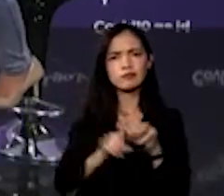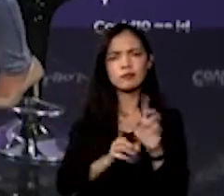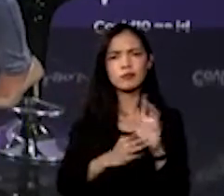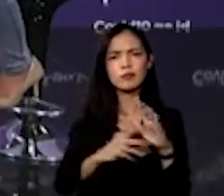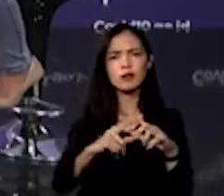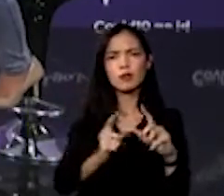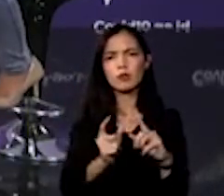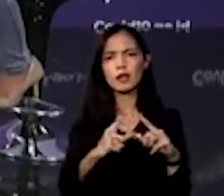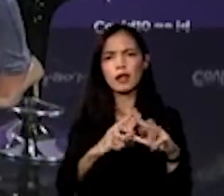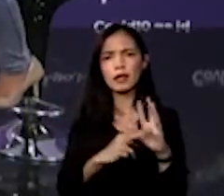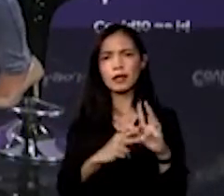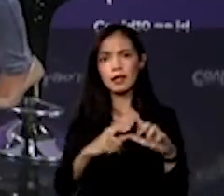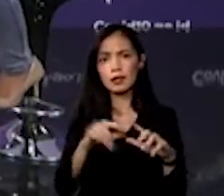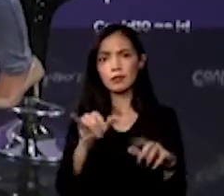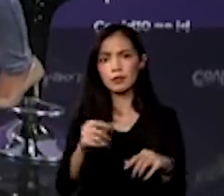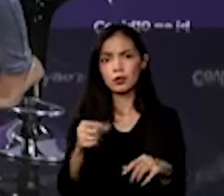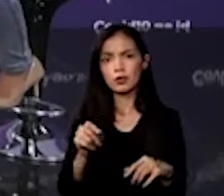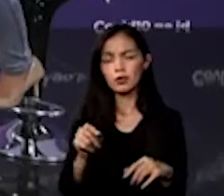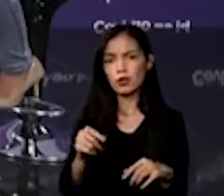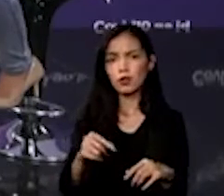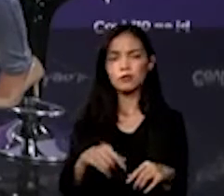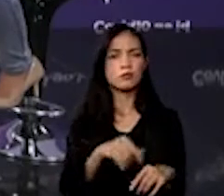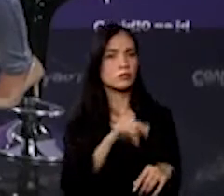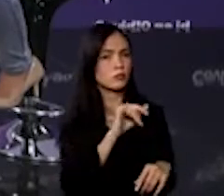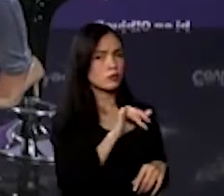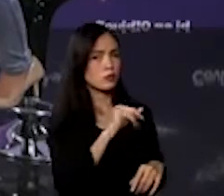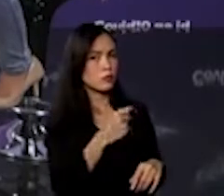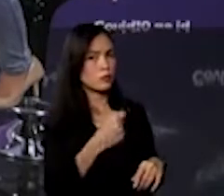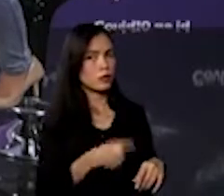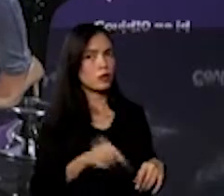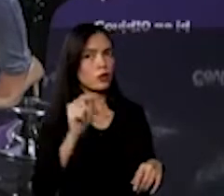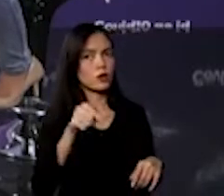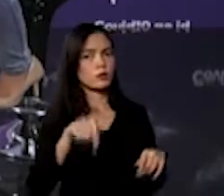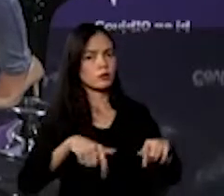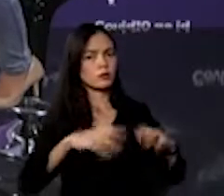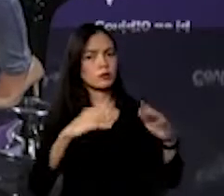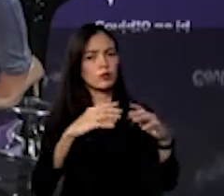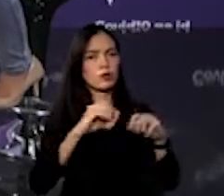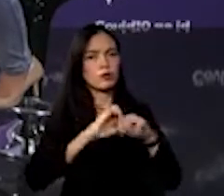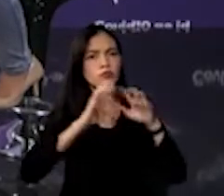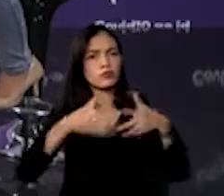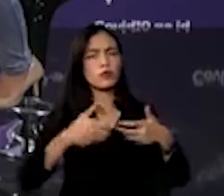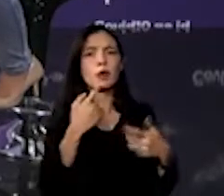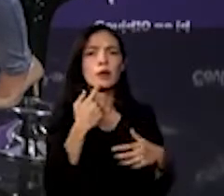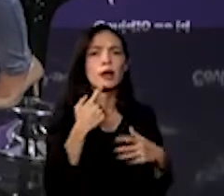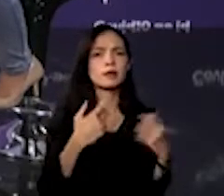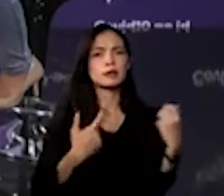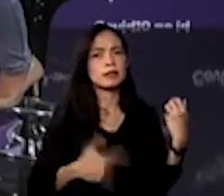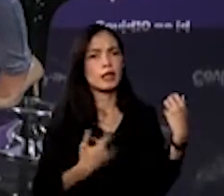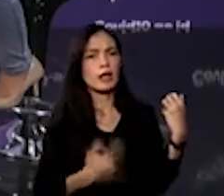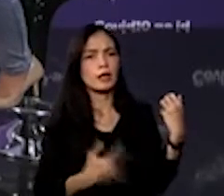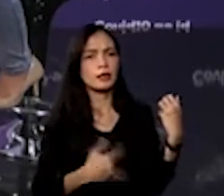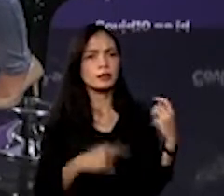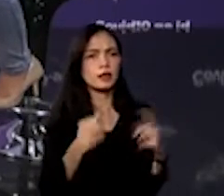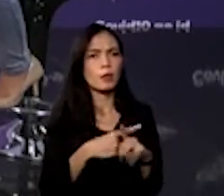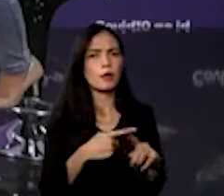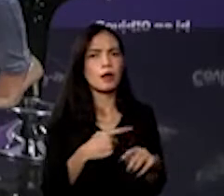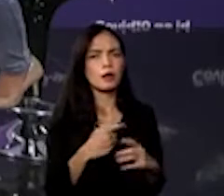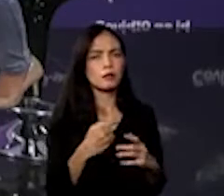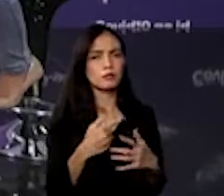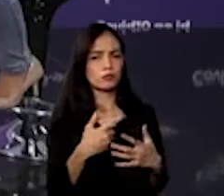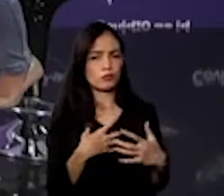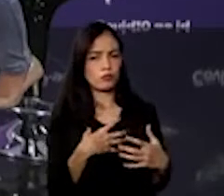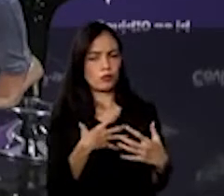betul oke ceritain dong kamu selama pandemi ini ngapain aja gitu kan seorang gitaris pasti kan Apalagi yang berjiwa seni itu